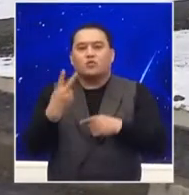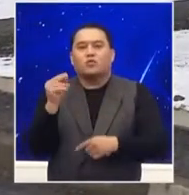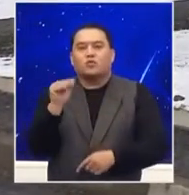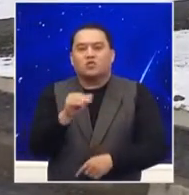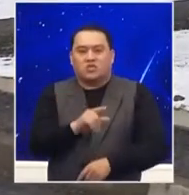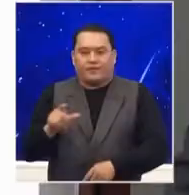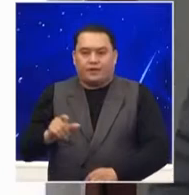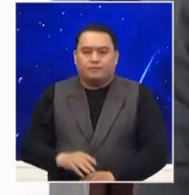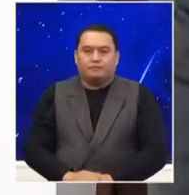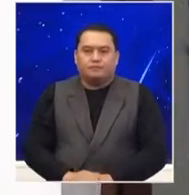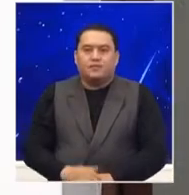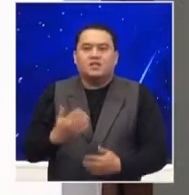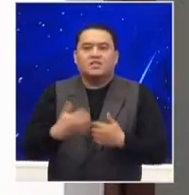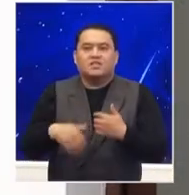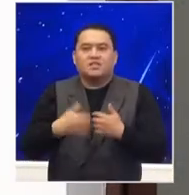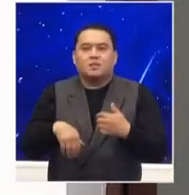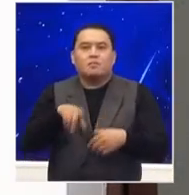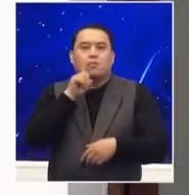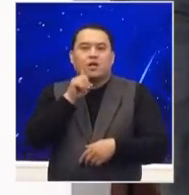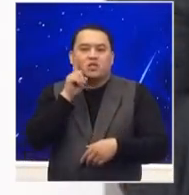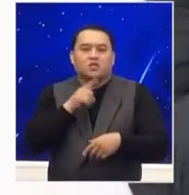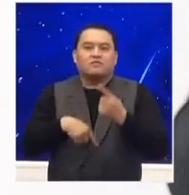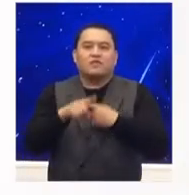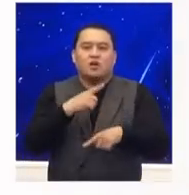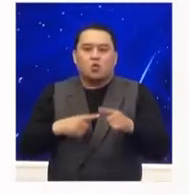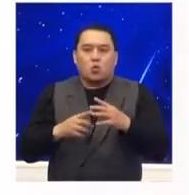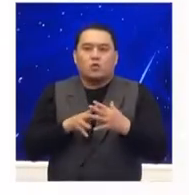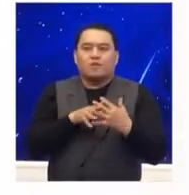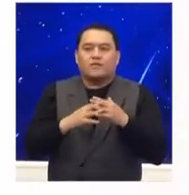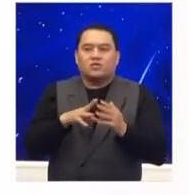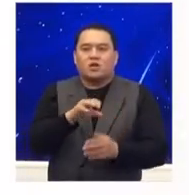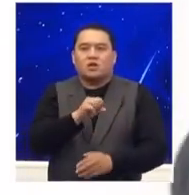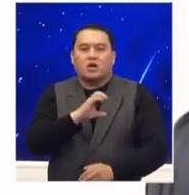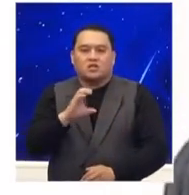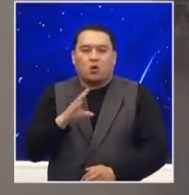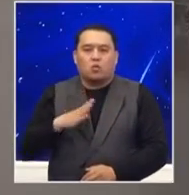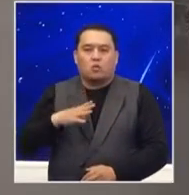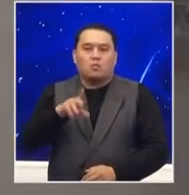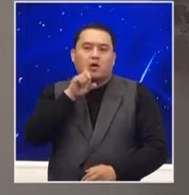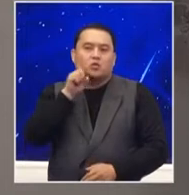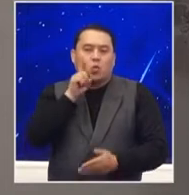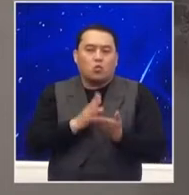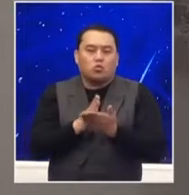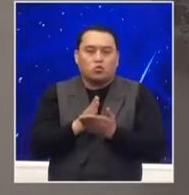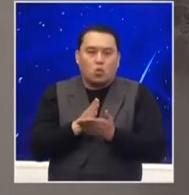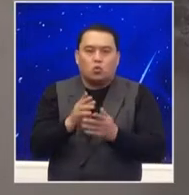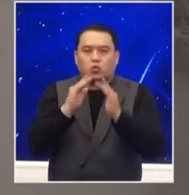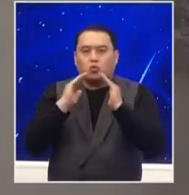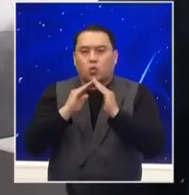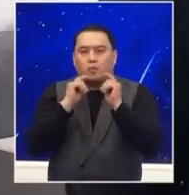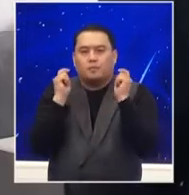2000 человек. Среди молодых специалистов, вернувшихся в родные пенаты, и Жалгас Сулейменов. Молодой госслужащий получил служебное